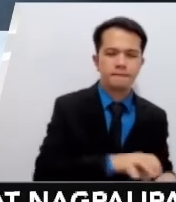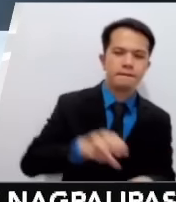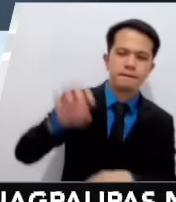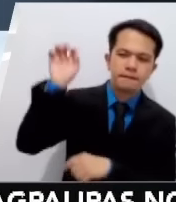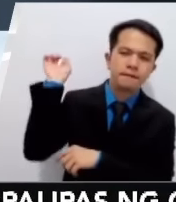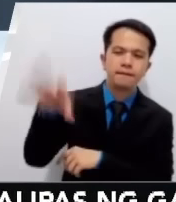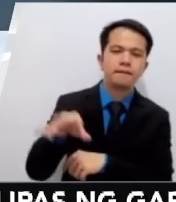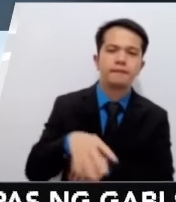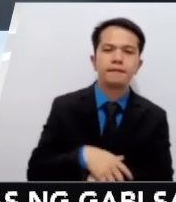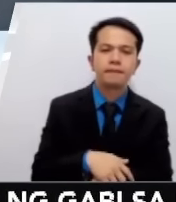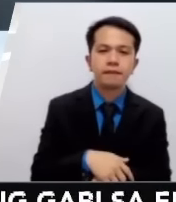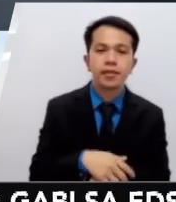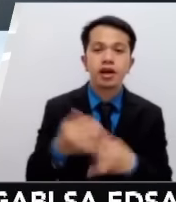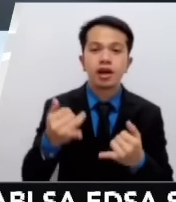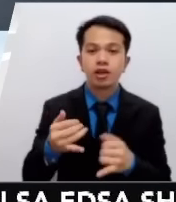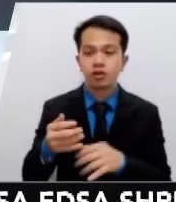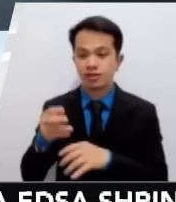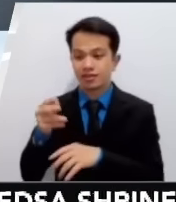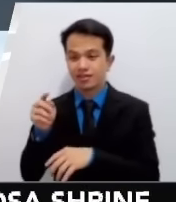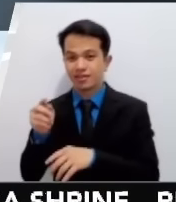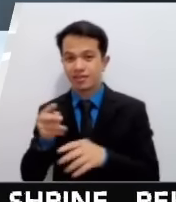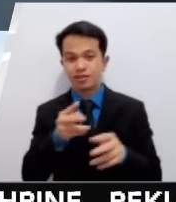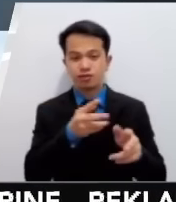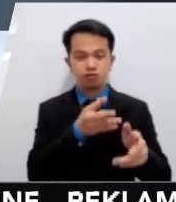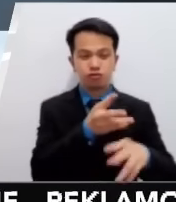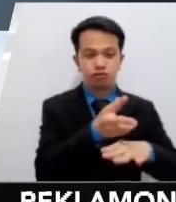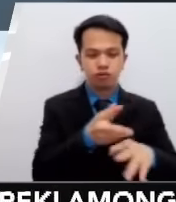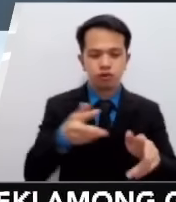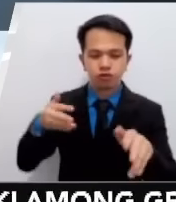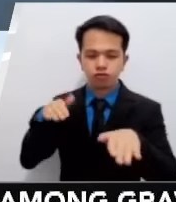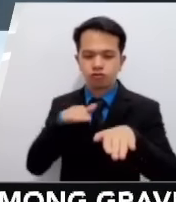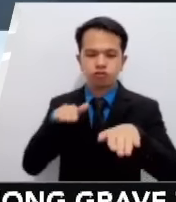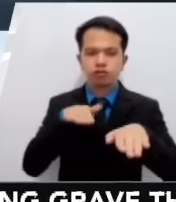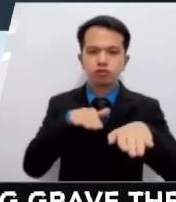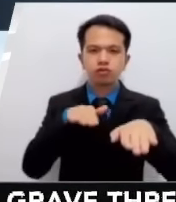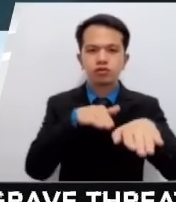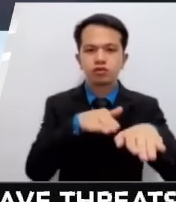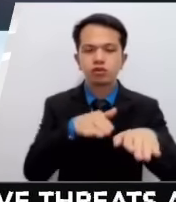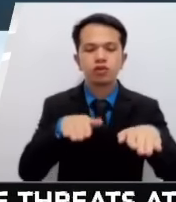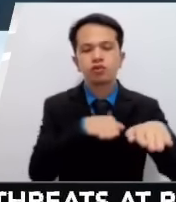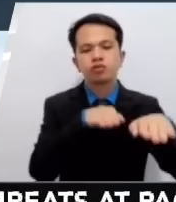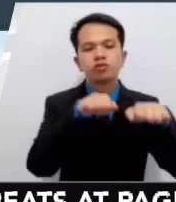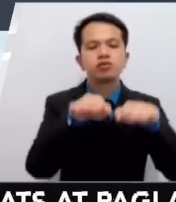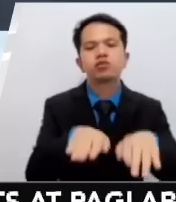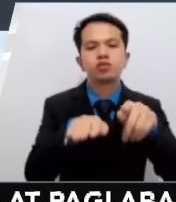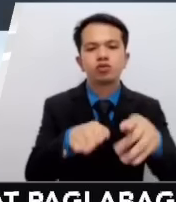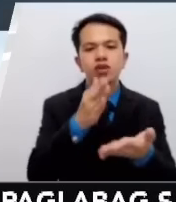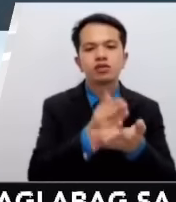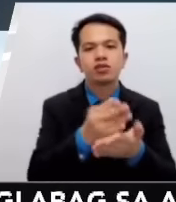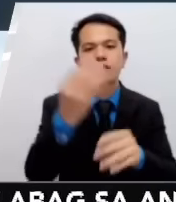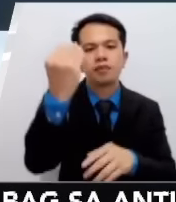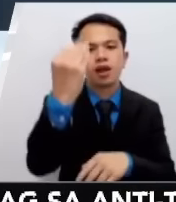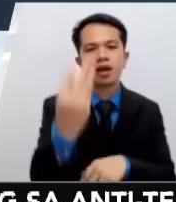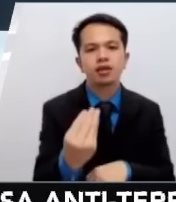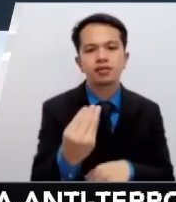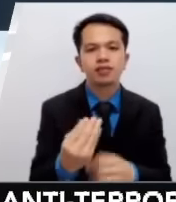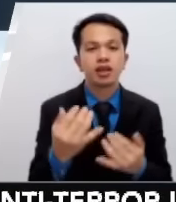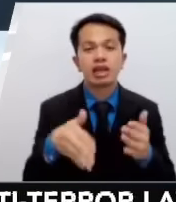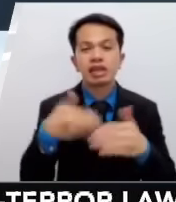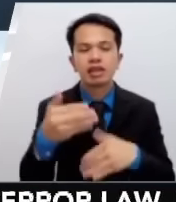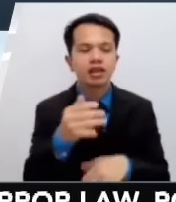Nang umarangkada ang SUV, sinundan ito ng closed van hanggang natsyempo sila sa stoplight. Hindi na nakunan ang mga sunod na